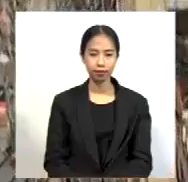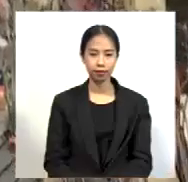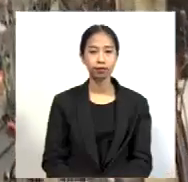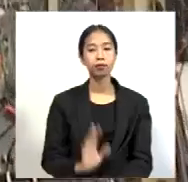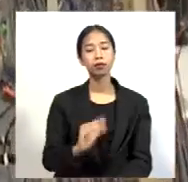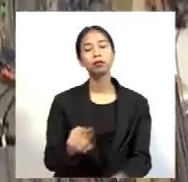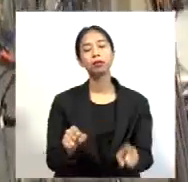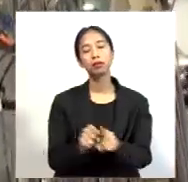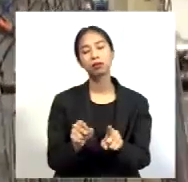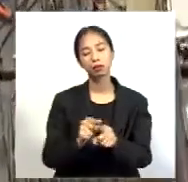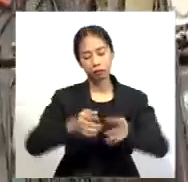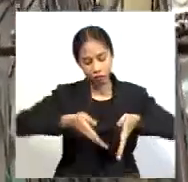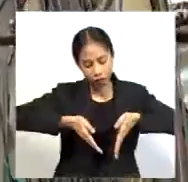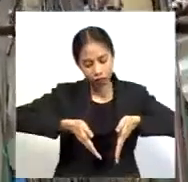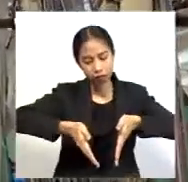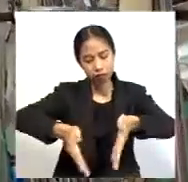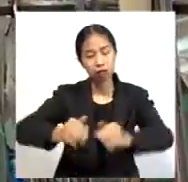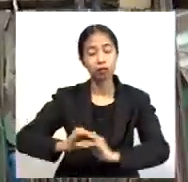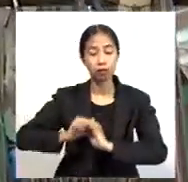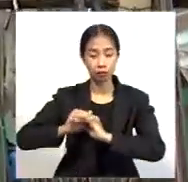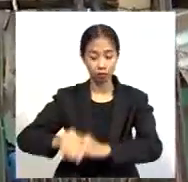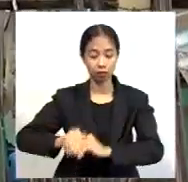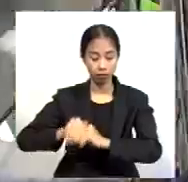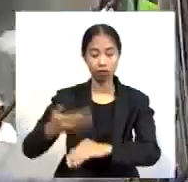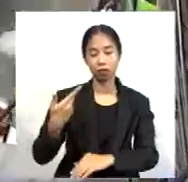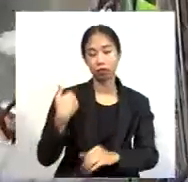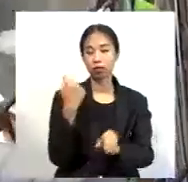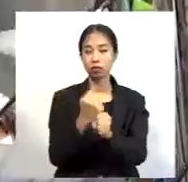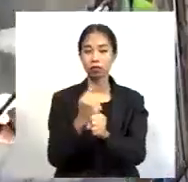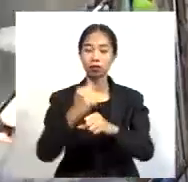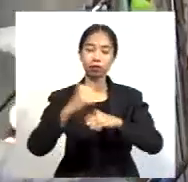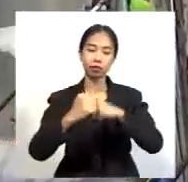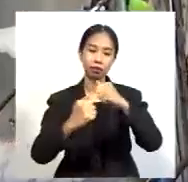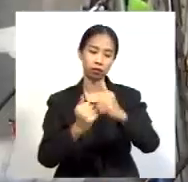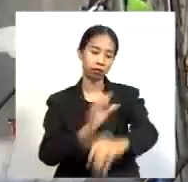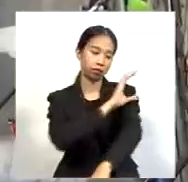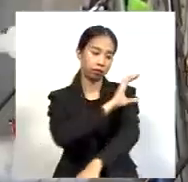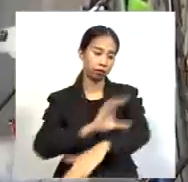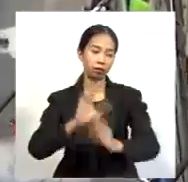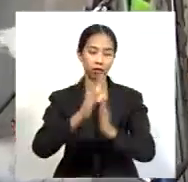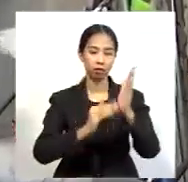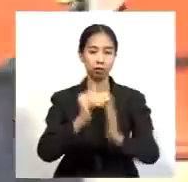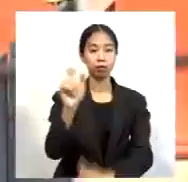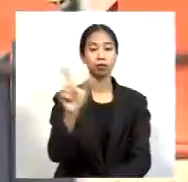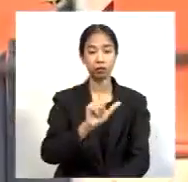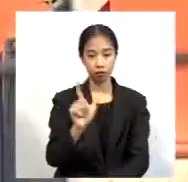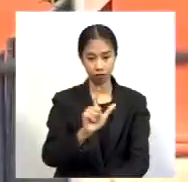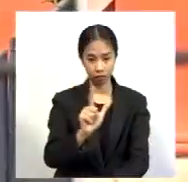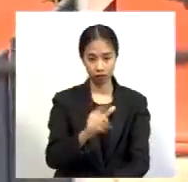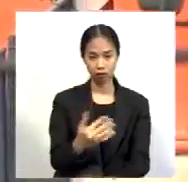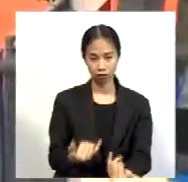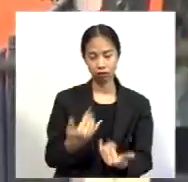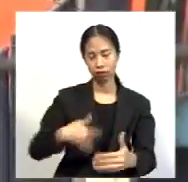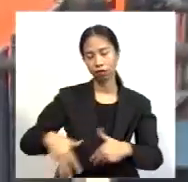เช่นเดียวกับถนนลาดพร้าวนะครับตลอดทั้งเส้นซึ่งมีการก่อสร้างรถไฟฟ้าสายสีเหลืองลาดพร้าวสำโรงประชา